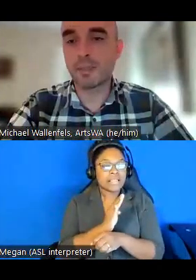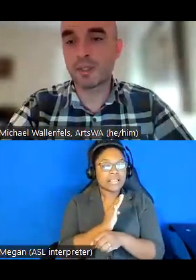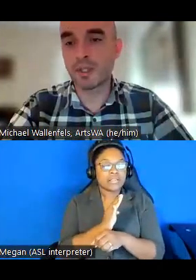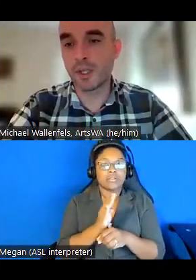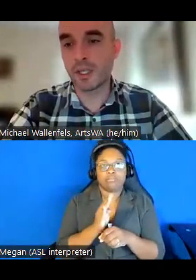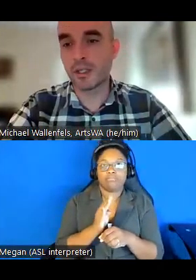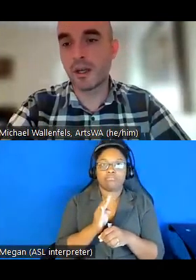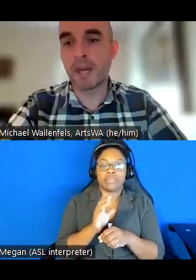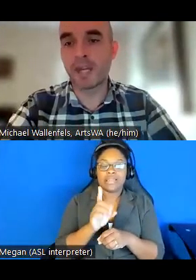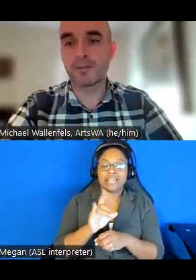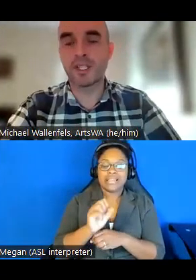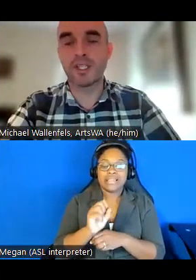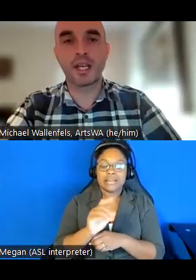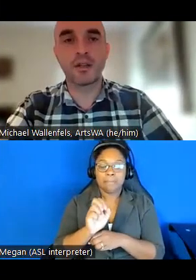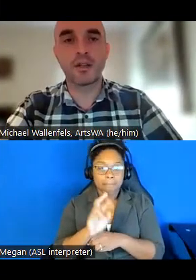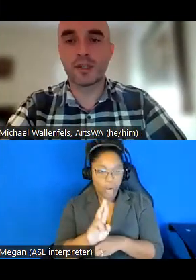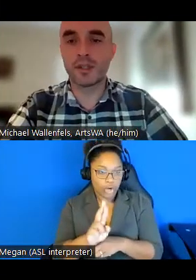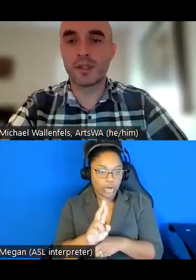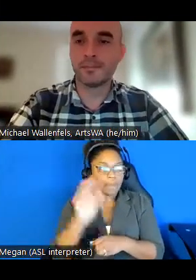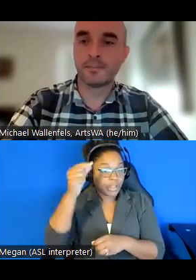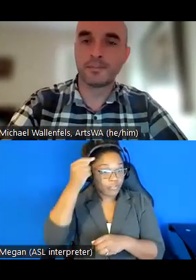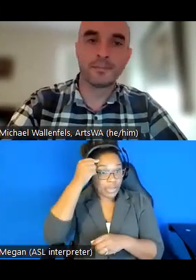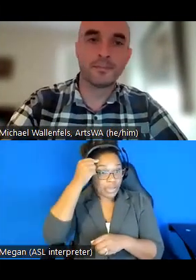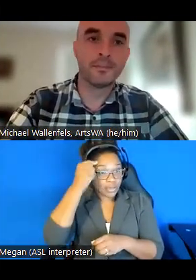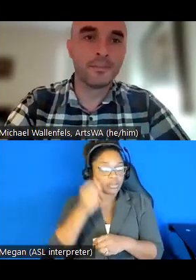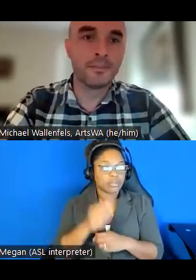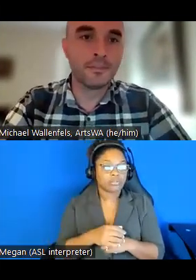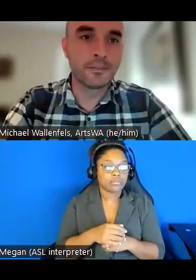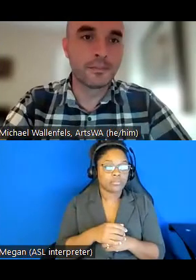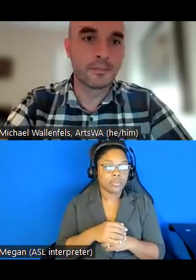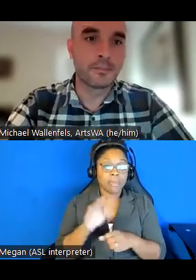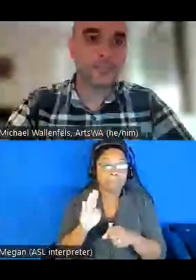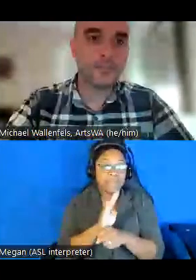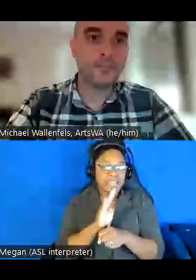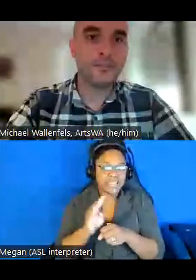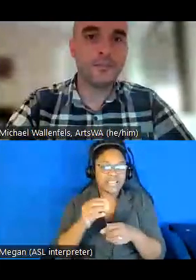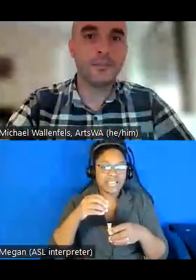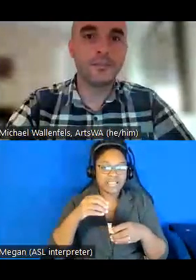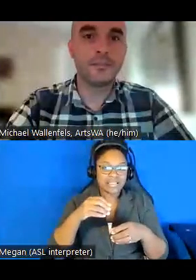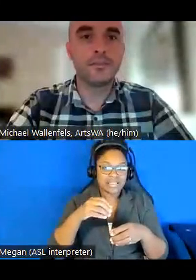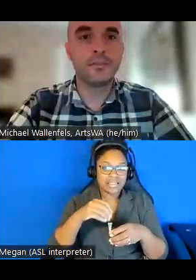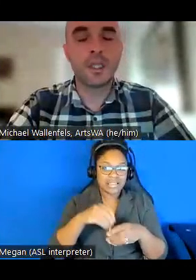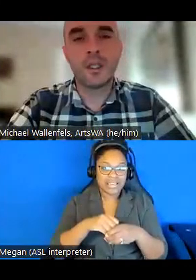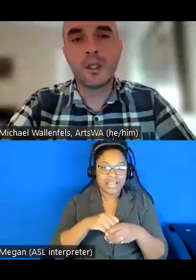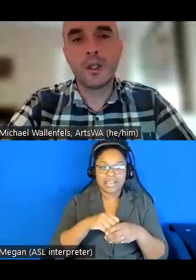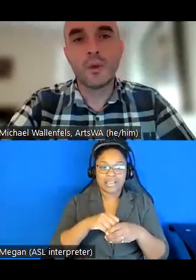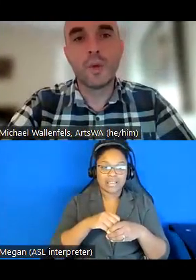파산 선고를 적극적으로, 뱅크럽스를 적극적으로 추진하는 게요.